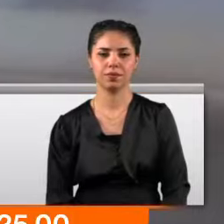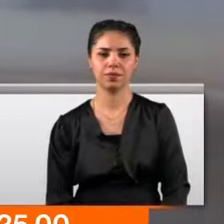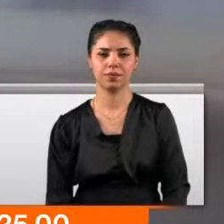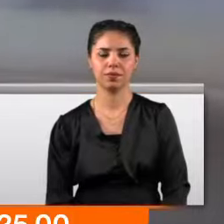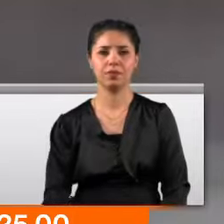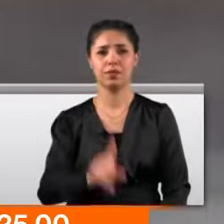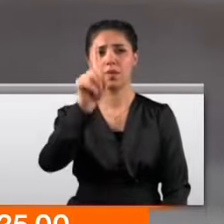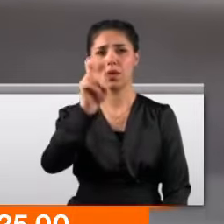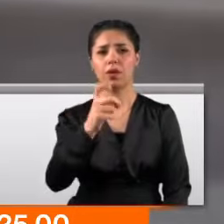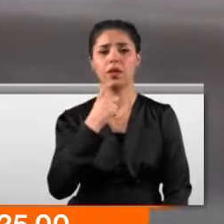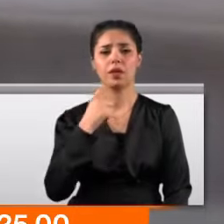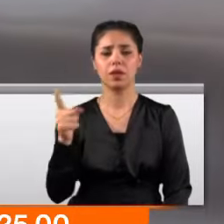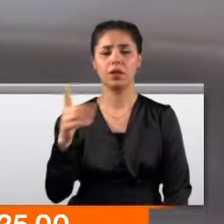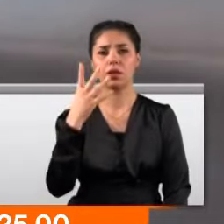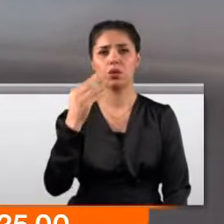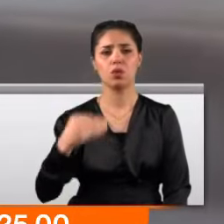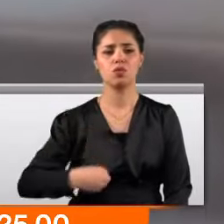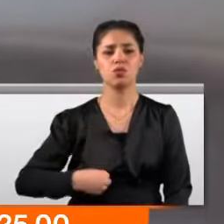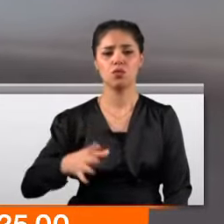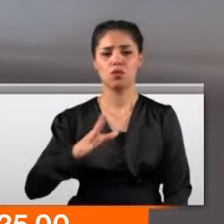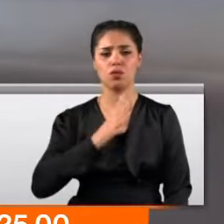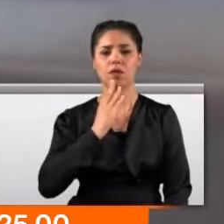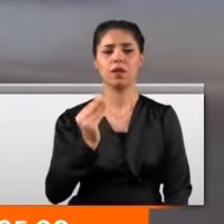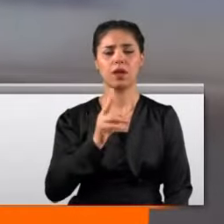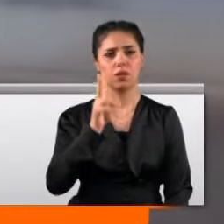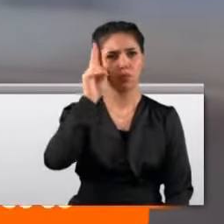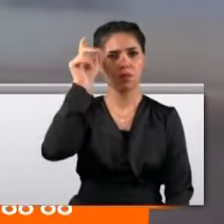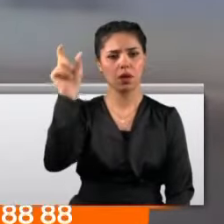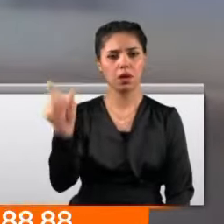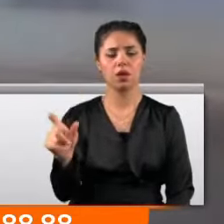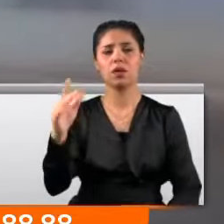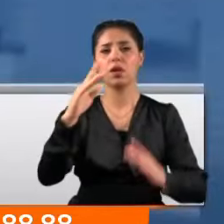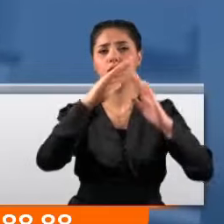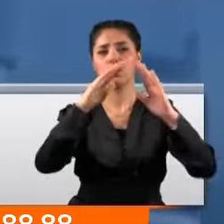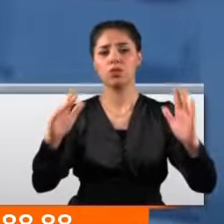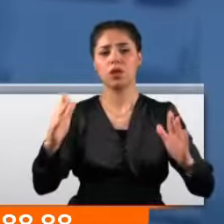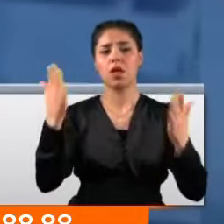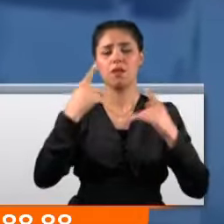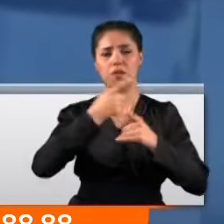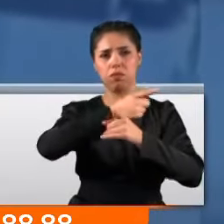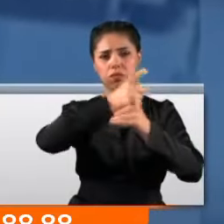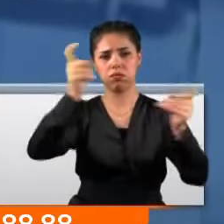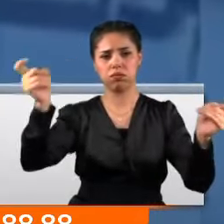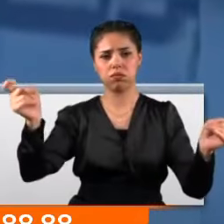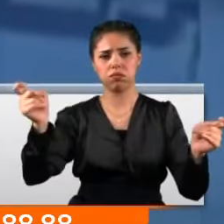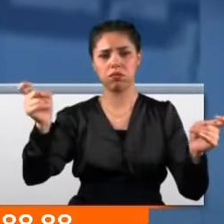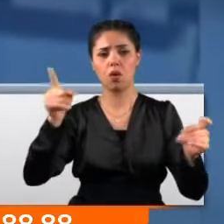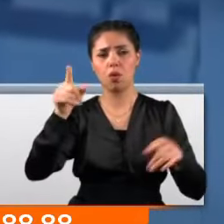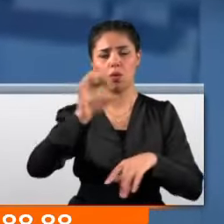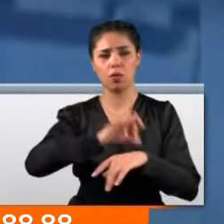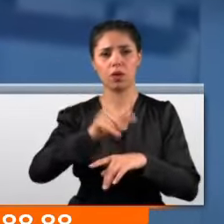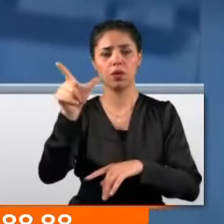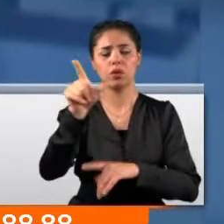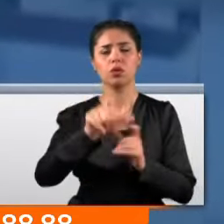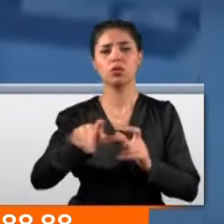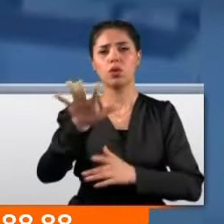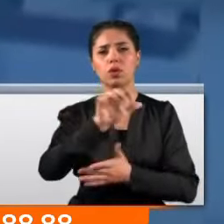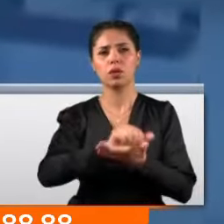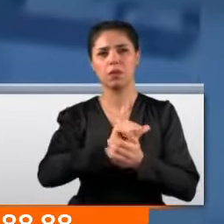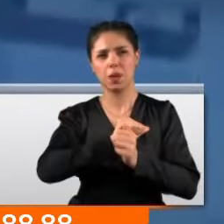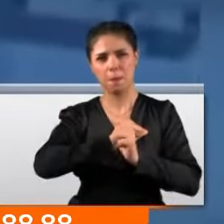Daha 18 yaşında 4 suç kaydı olan genç Magan da çatıdan havaya ateş açmıştı. Üzerine bir de o anları sosyal medya